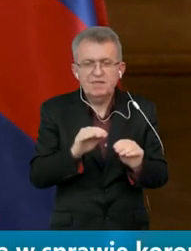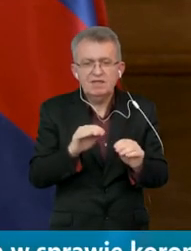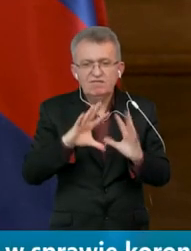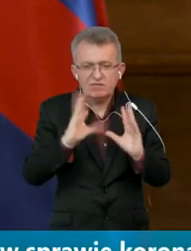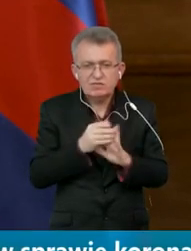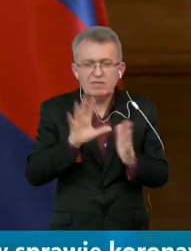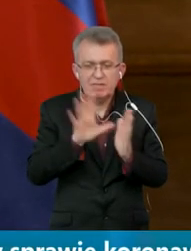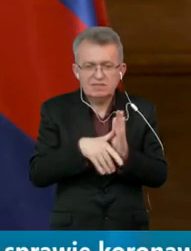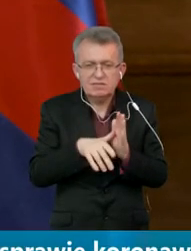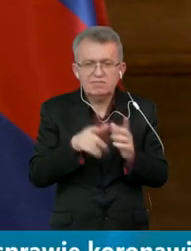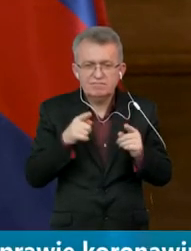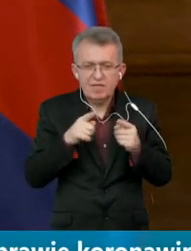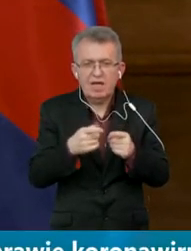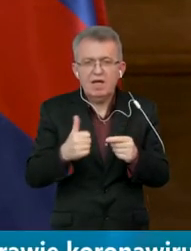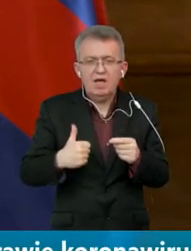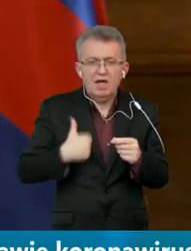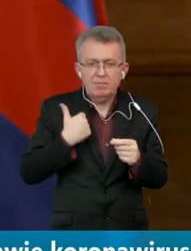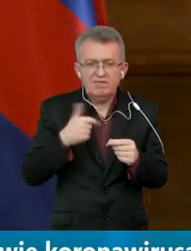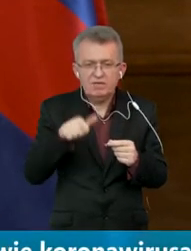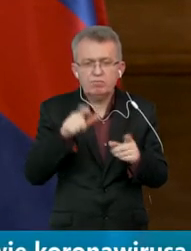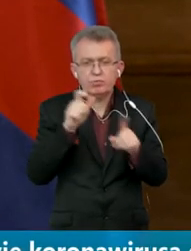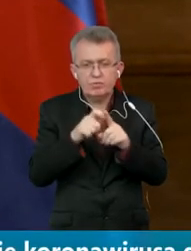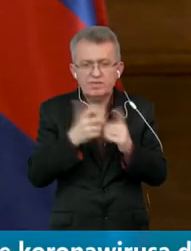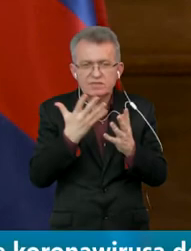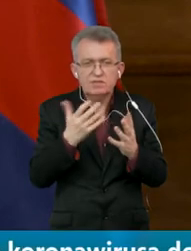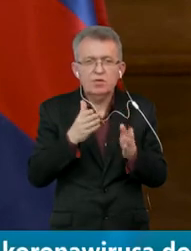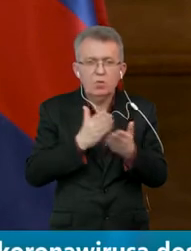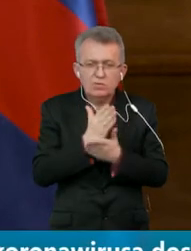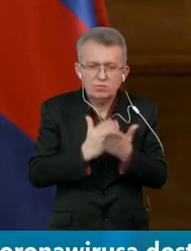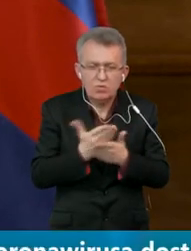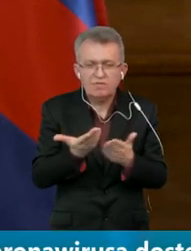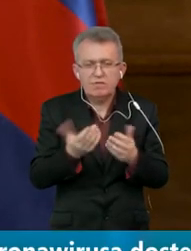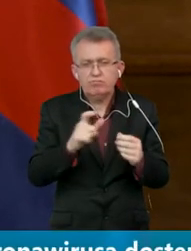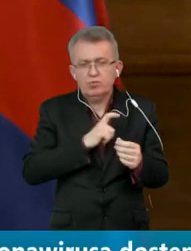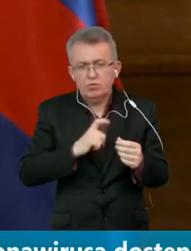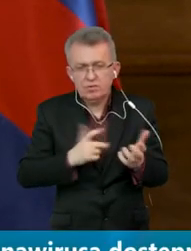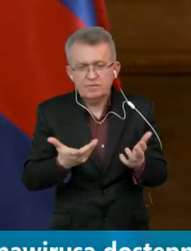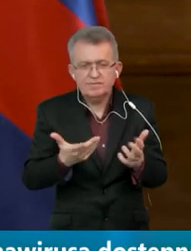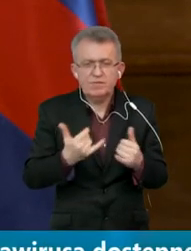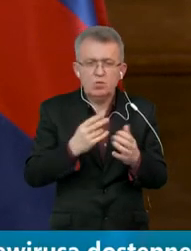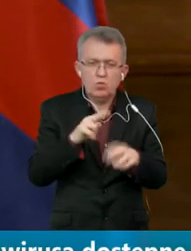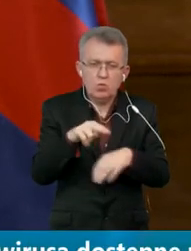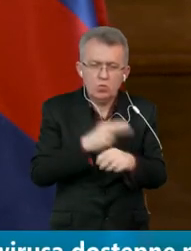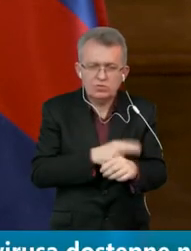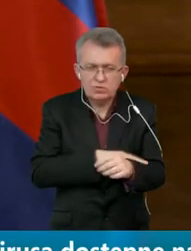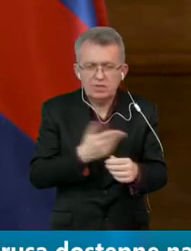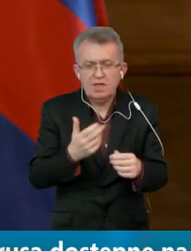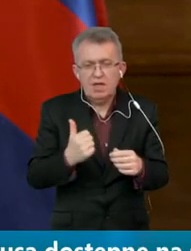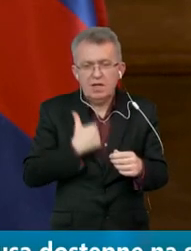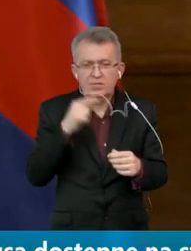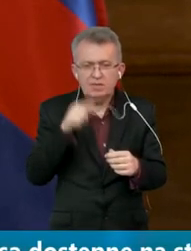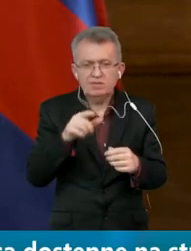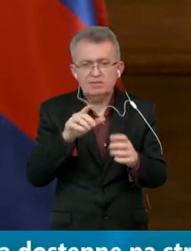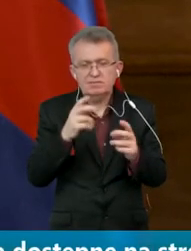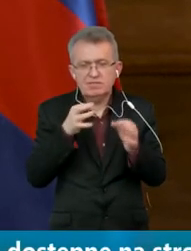wszystkie miasta do tego zmierzają, aby w tych punktach, gdzie są punkty usługowe, biura, urzędy, aby po prostu te